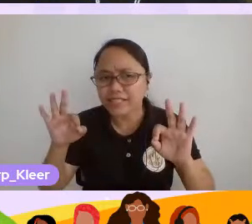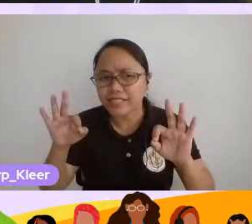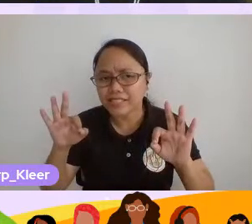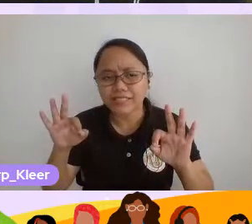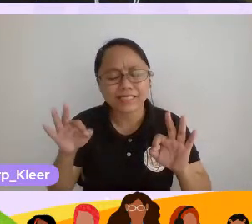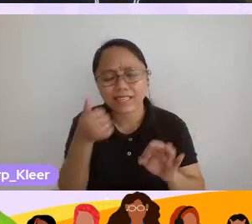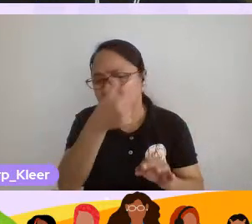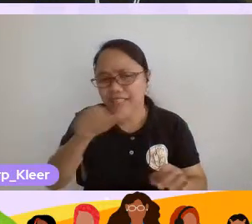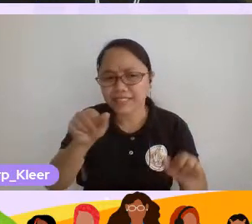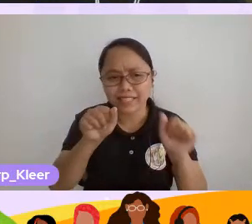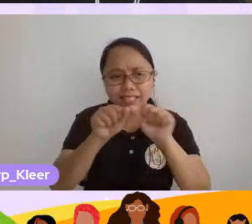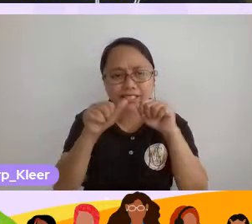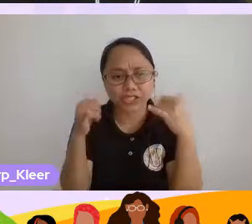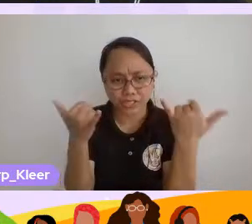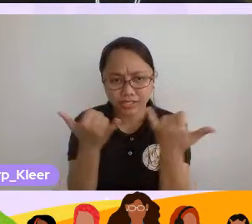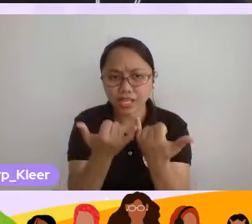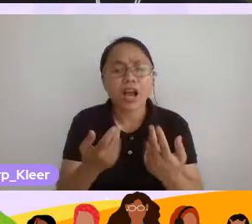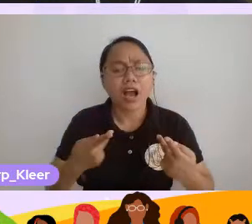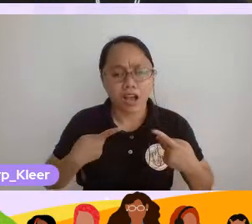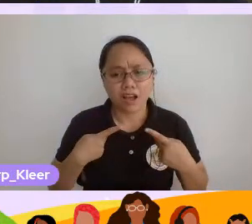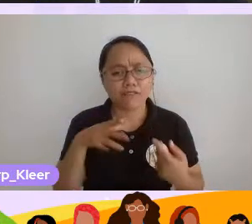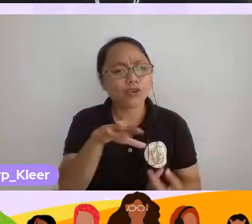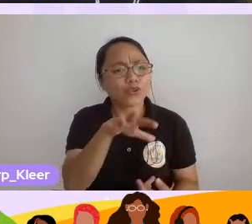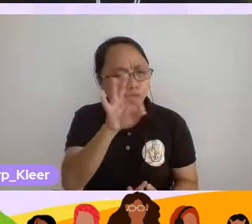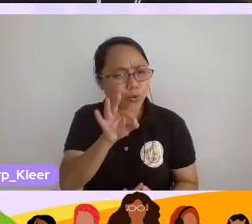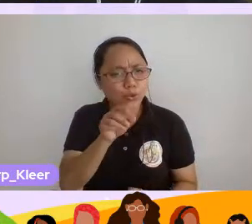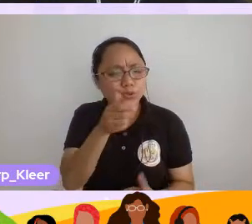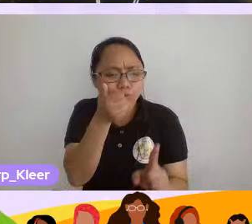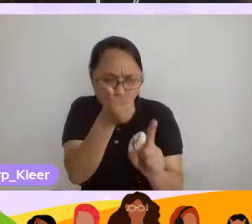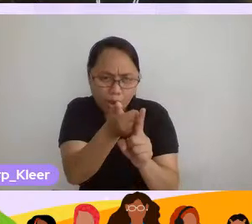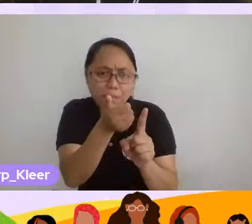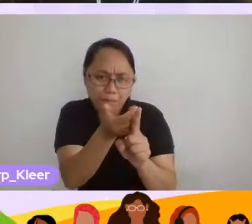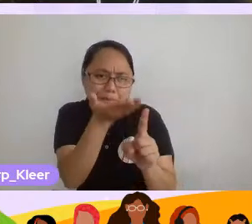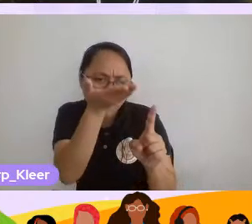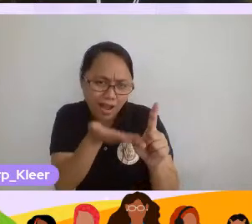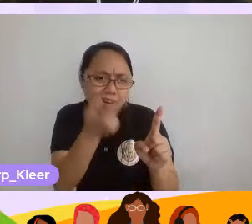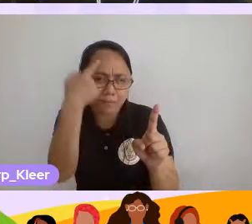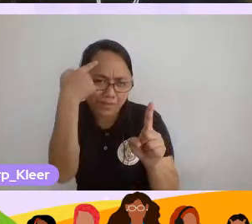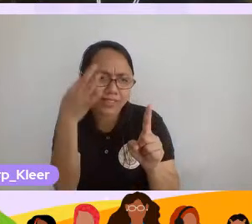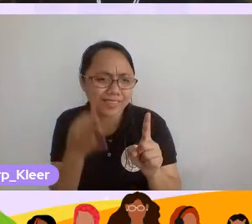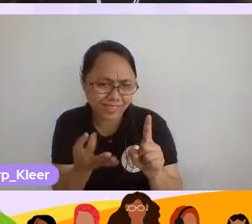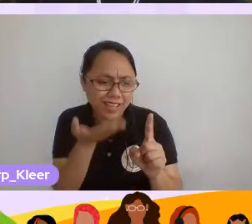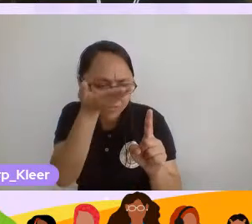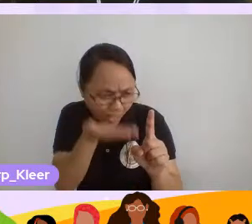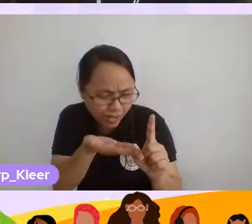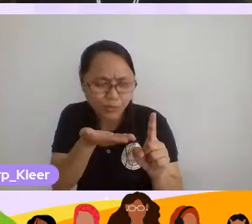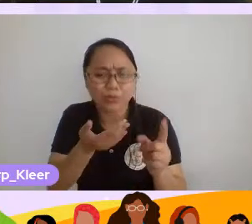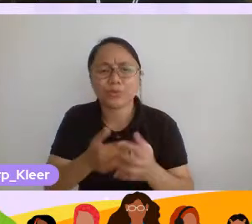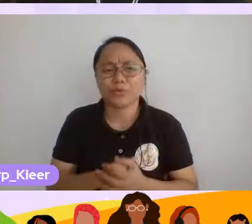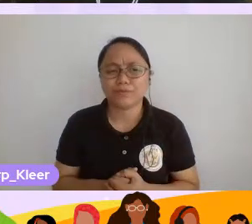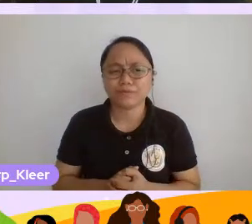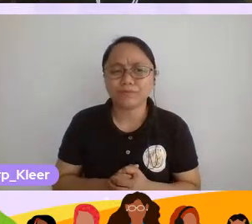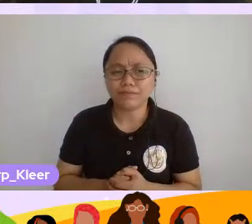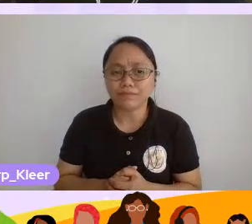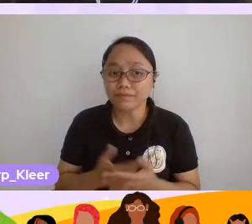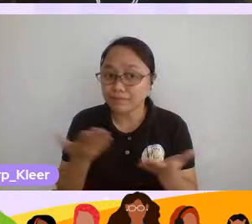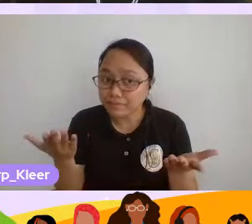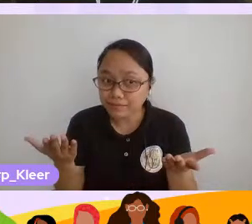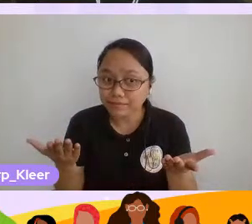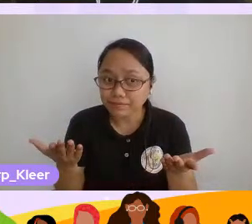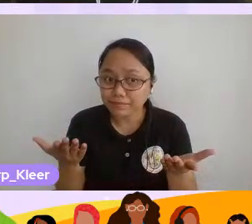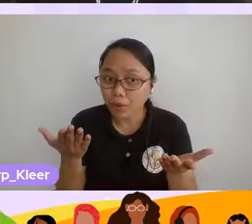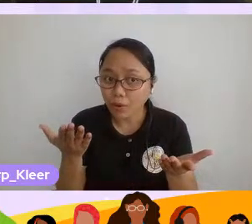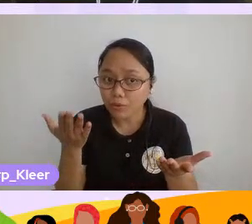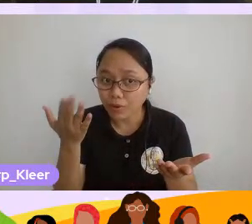you have the choice. And that is what the government is doing for everyone po. Kasi we'd like to